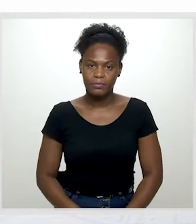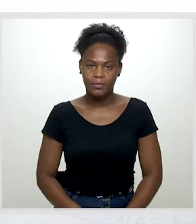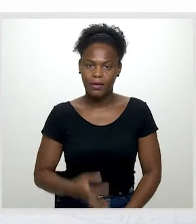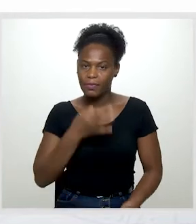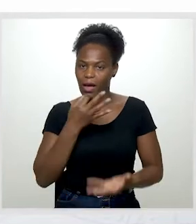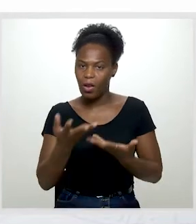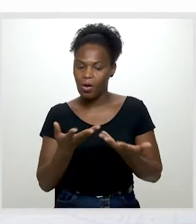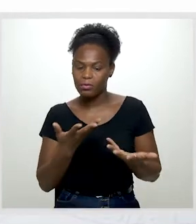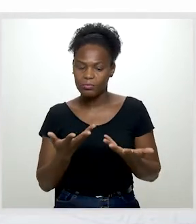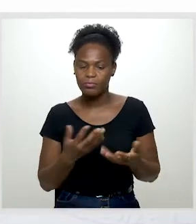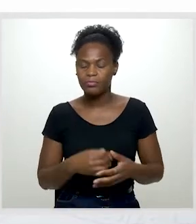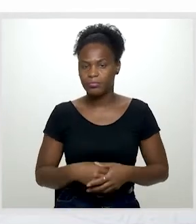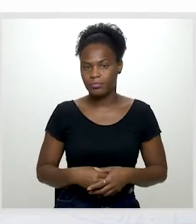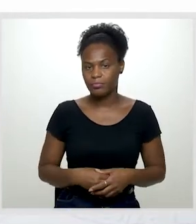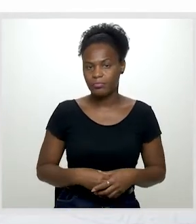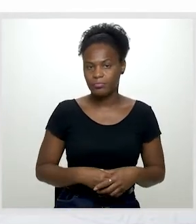Dialogue.